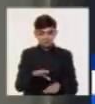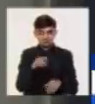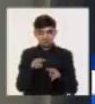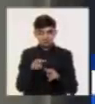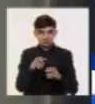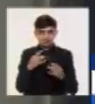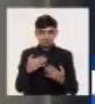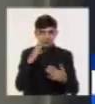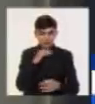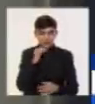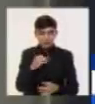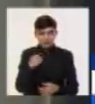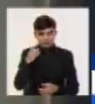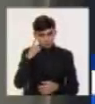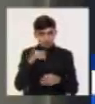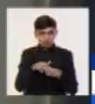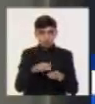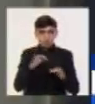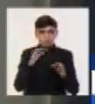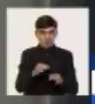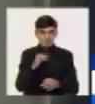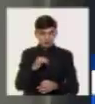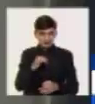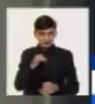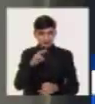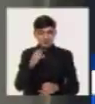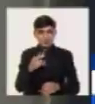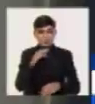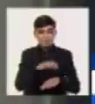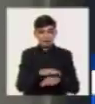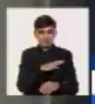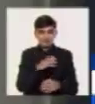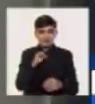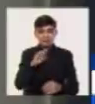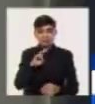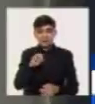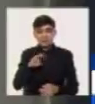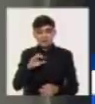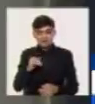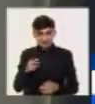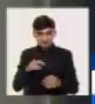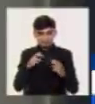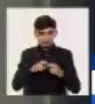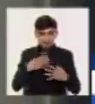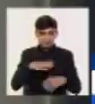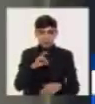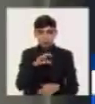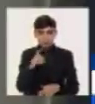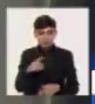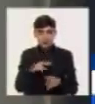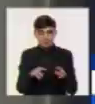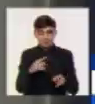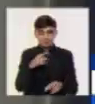ұстап тұра алады. Мен мұны дұрыс шешім деп есептеймін. Биыл ұлттық банк интервенция жасамағанда рубль секілді теңге де бір жылда